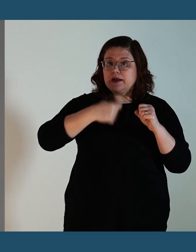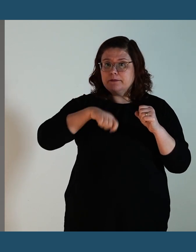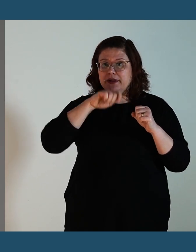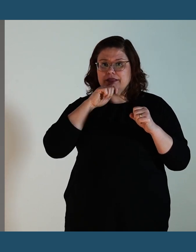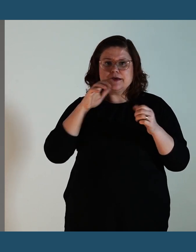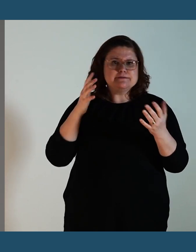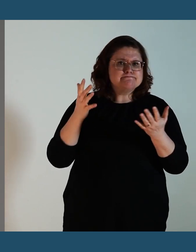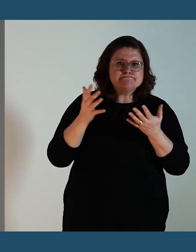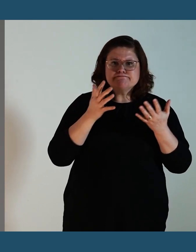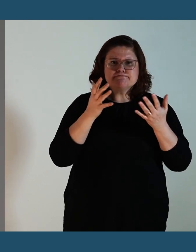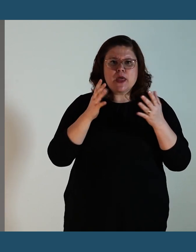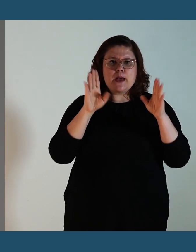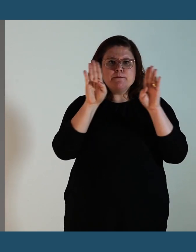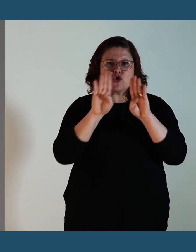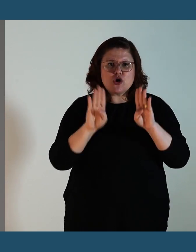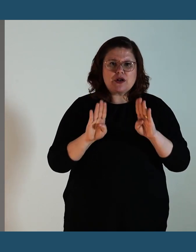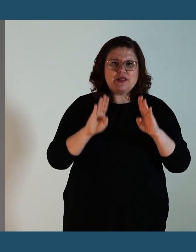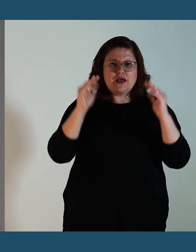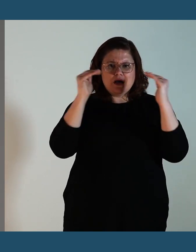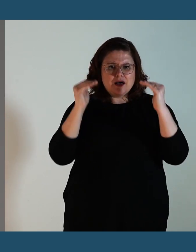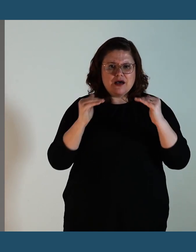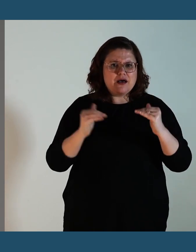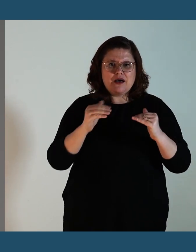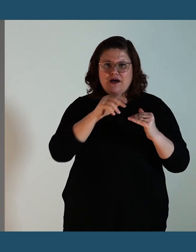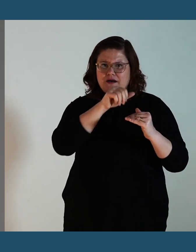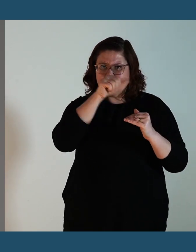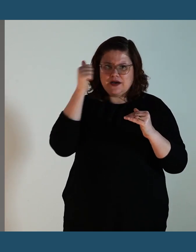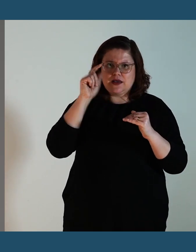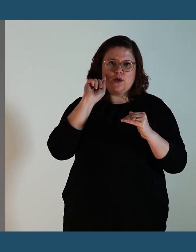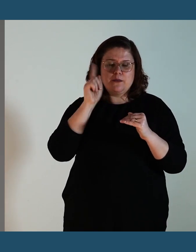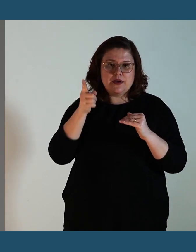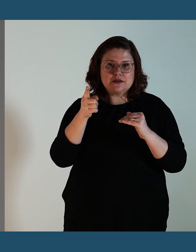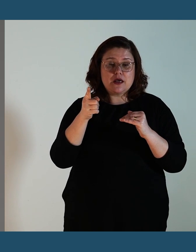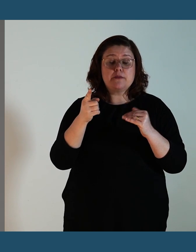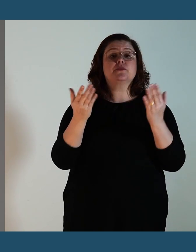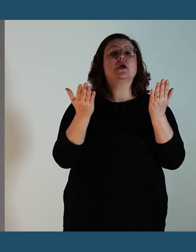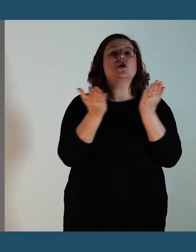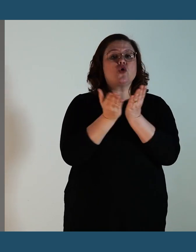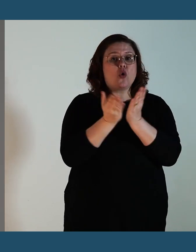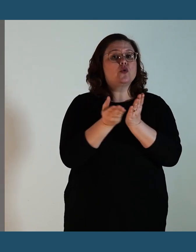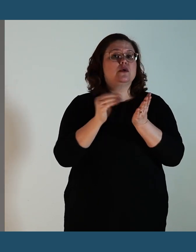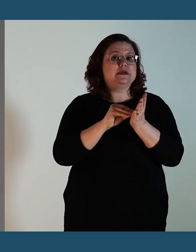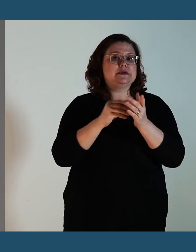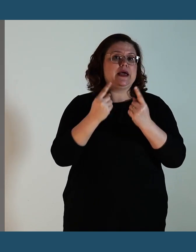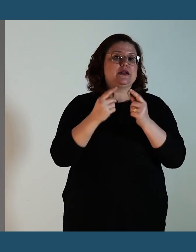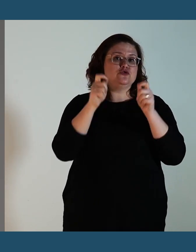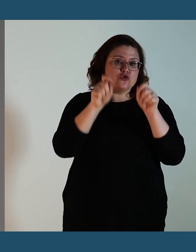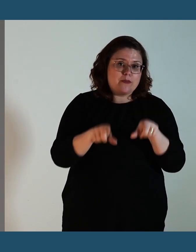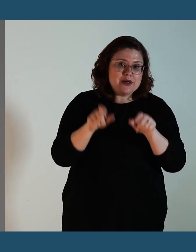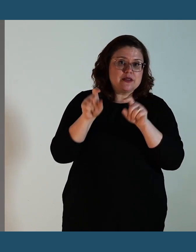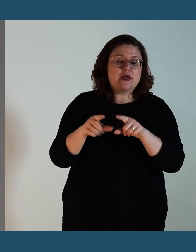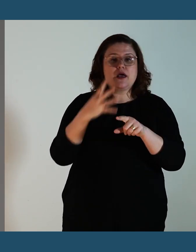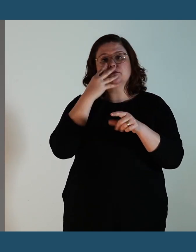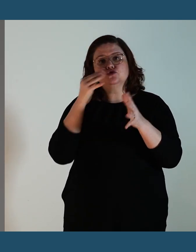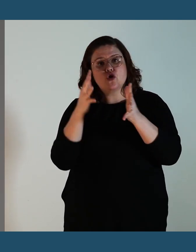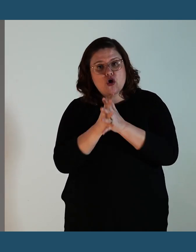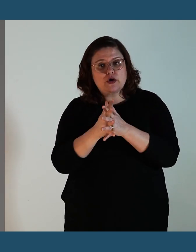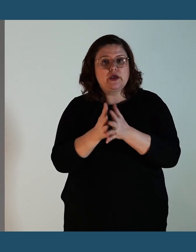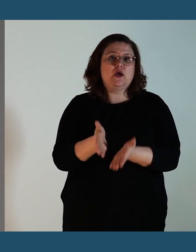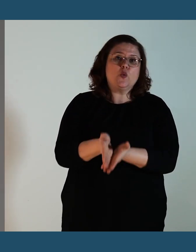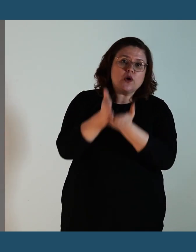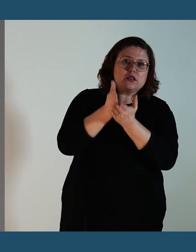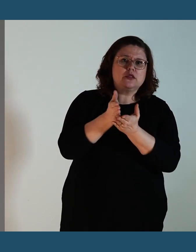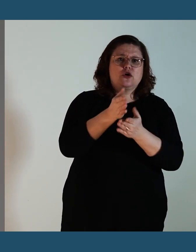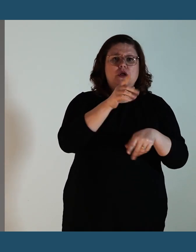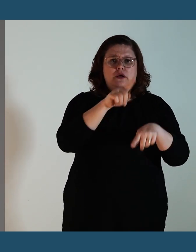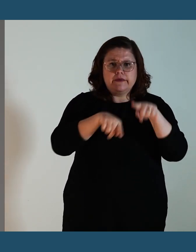hallita niitä byrokratian koukeroita. Kouluissa enemmän erityisopettajia, psykologia, kuraattoreja, näitä tukitoimia